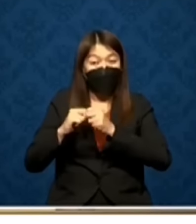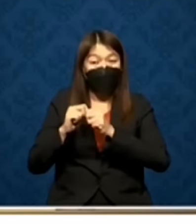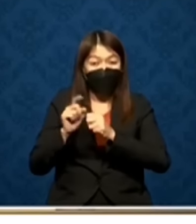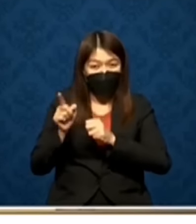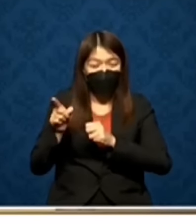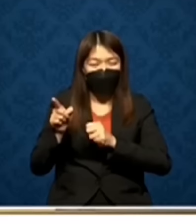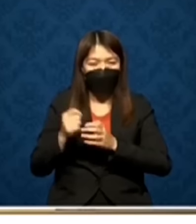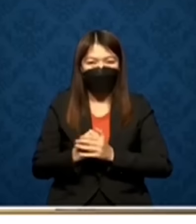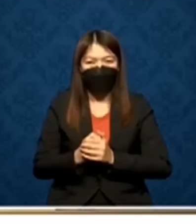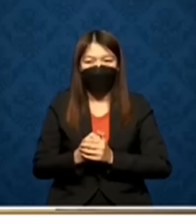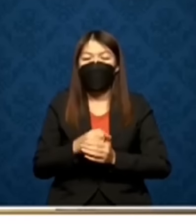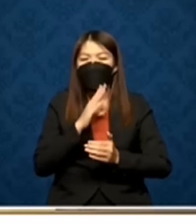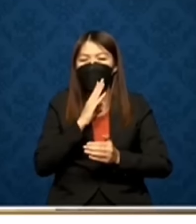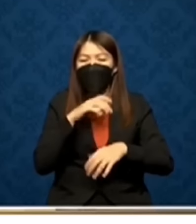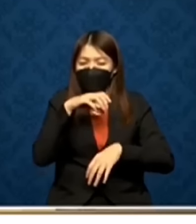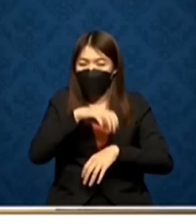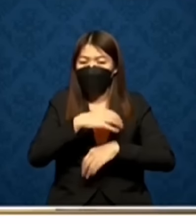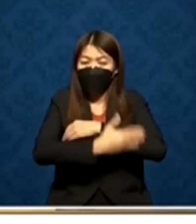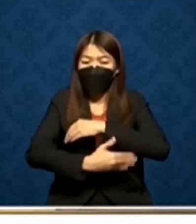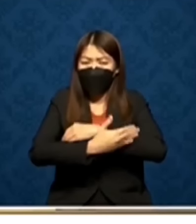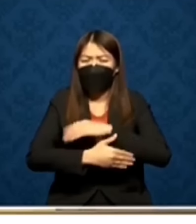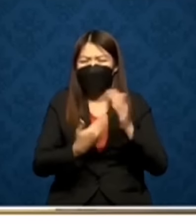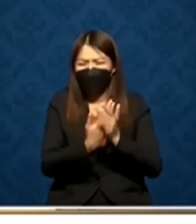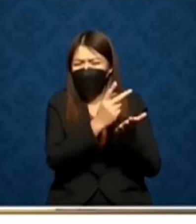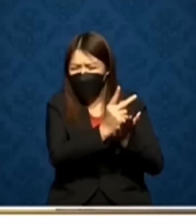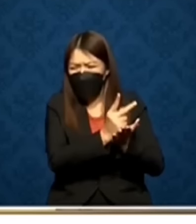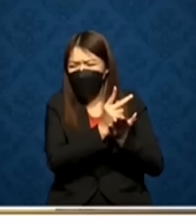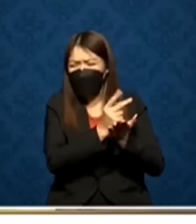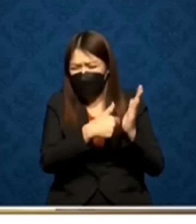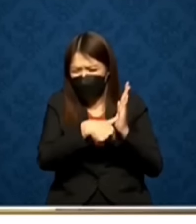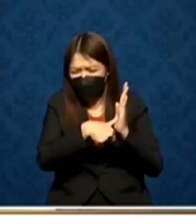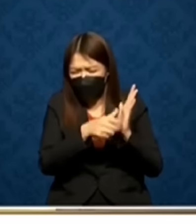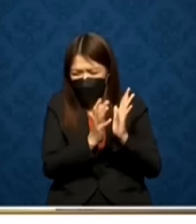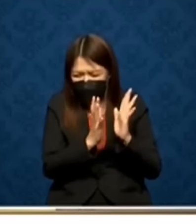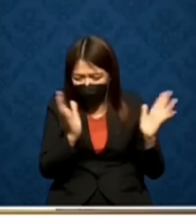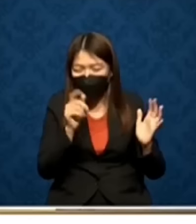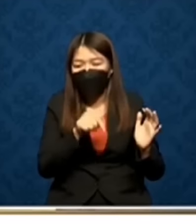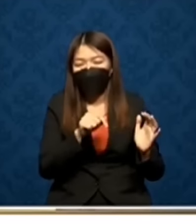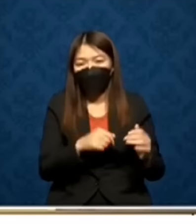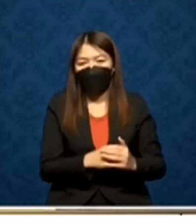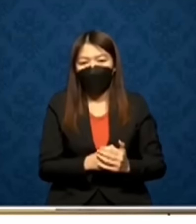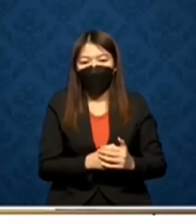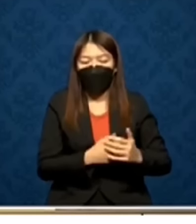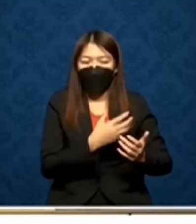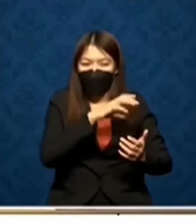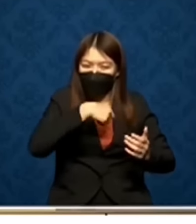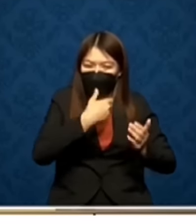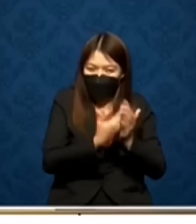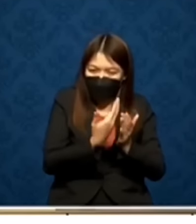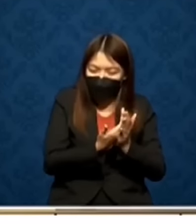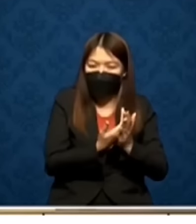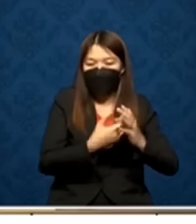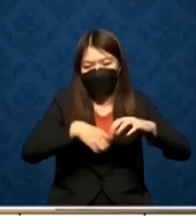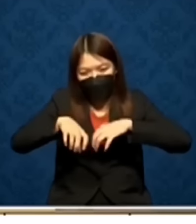ารถไฟเราเป็นหนี้มากมายแล้วรถไฟก็มีหลักอยู่ตัวเดียวว่าจะเอาสินทรัพย์มาบริหาร